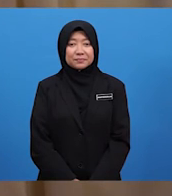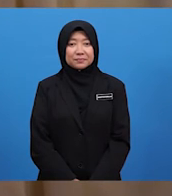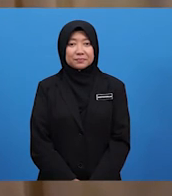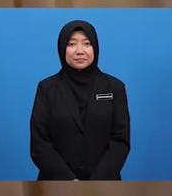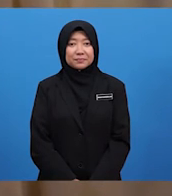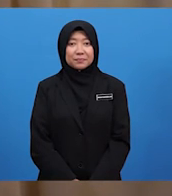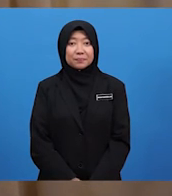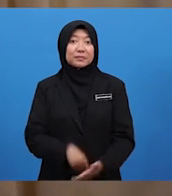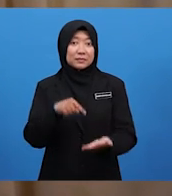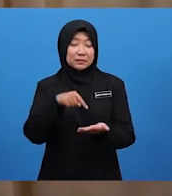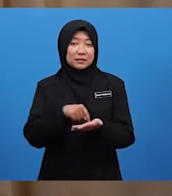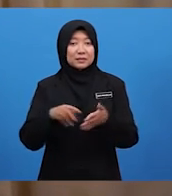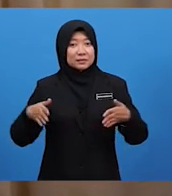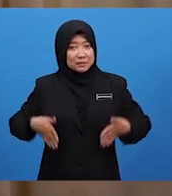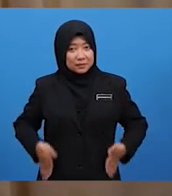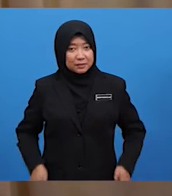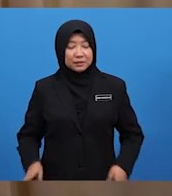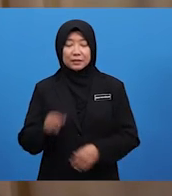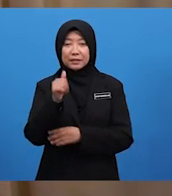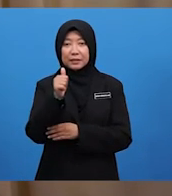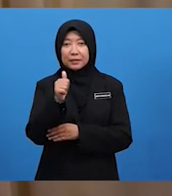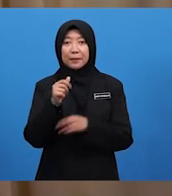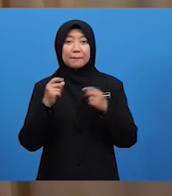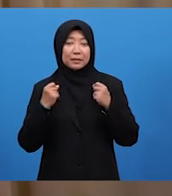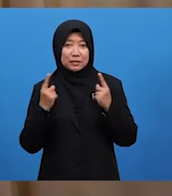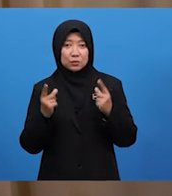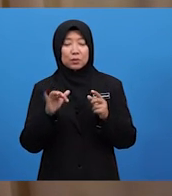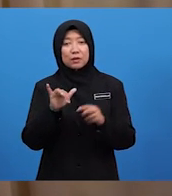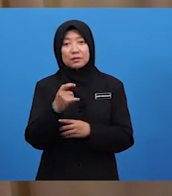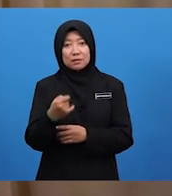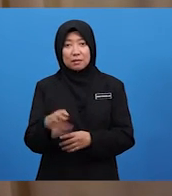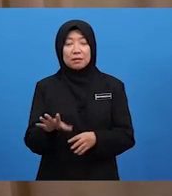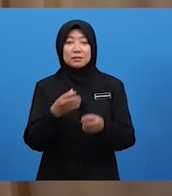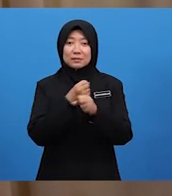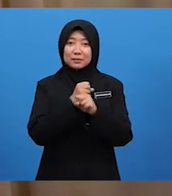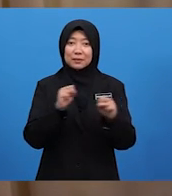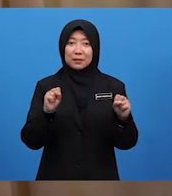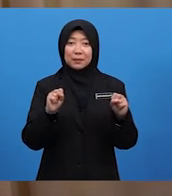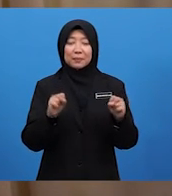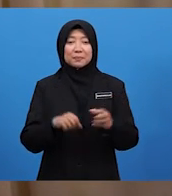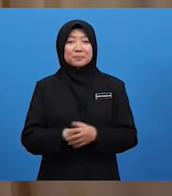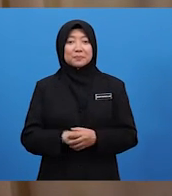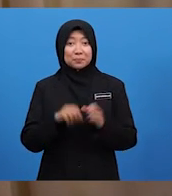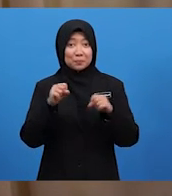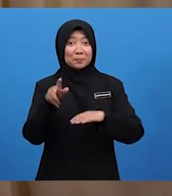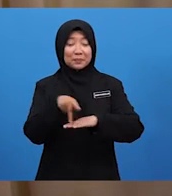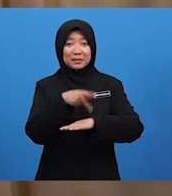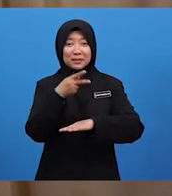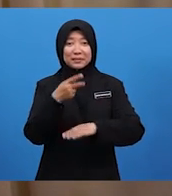Baiklah murid-murid, ini adalah skirt A Belisu yang telah siap dan sedia digayakan oleh si